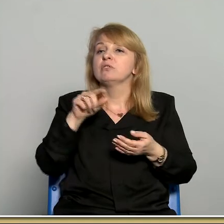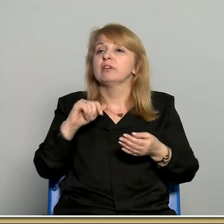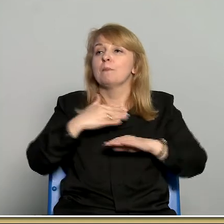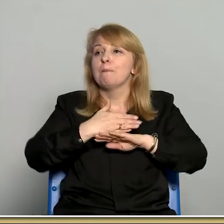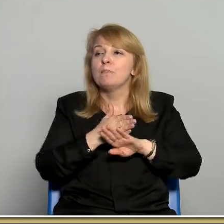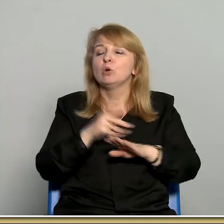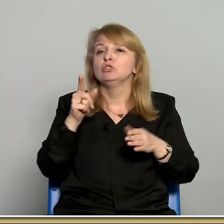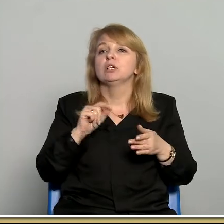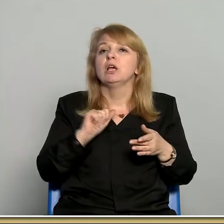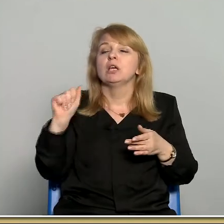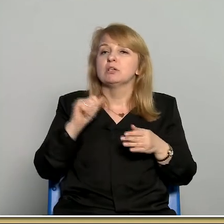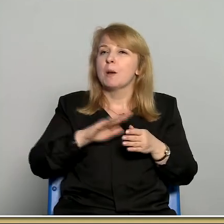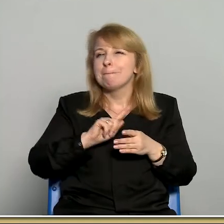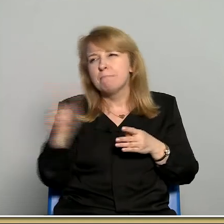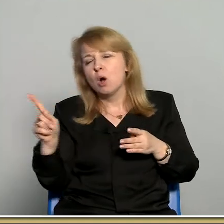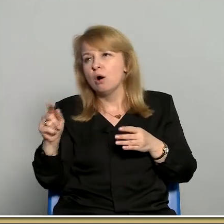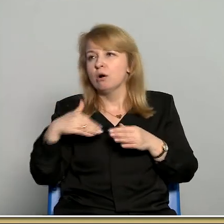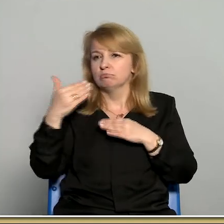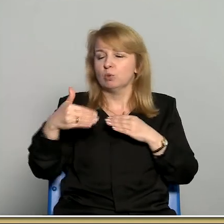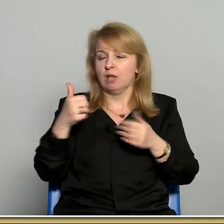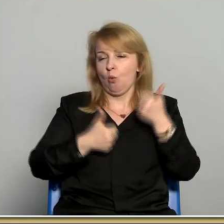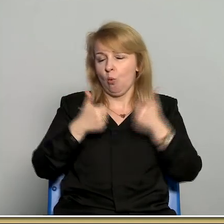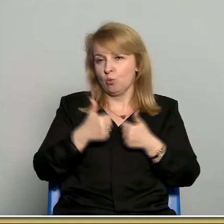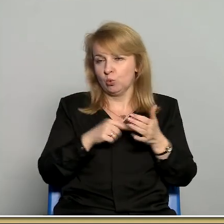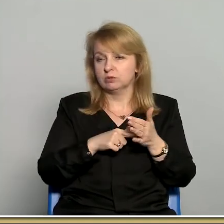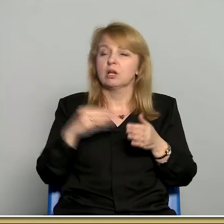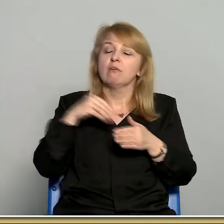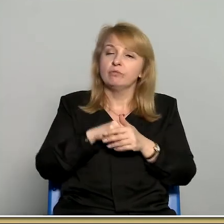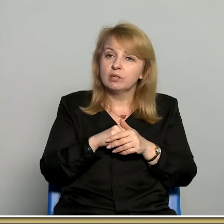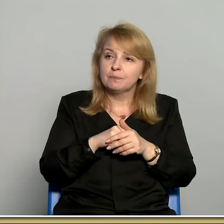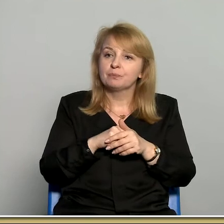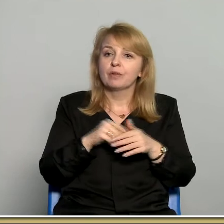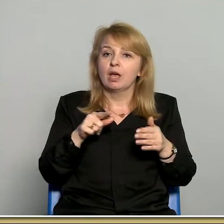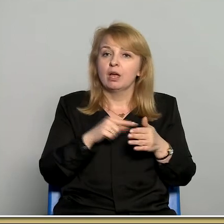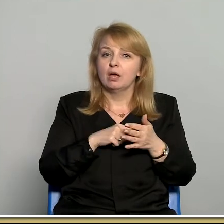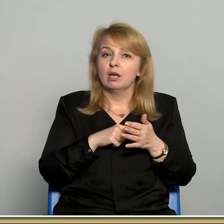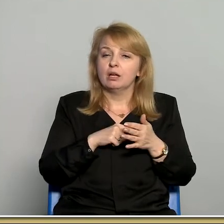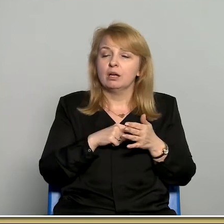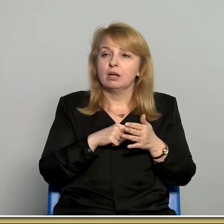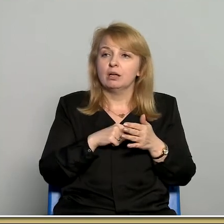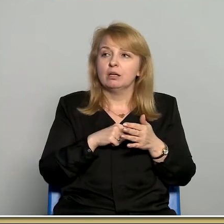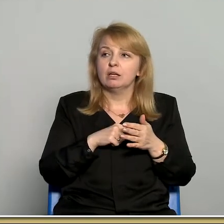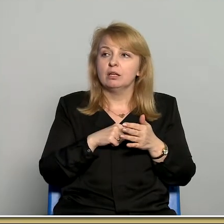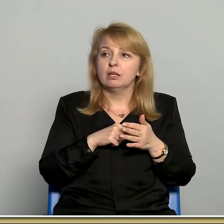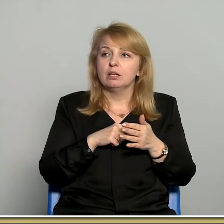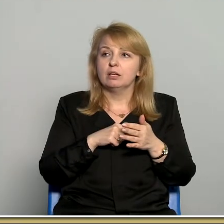projekty pozakonkursowe i konkursowe, przy czym ten podział może trochę Państwa